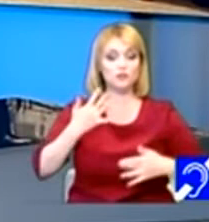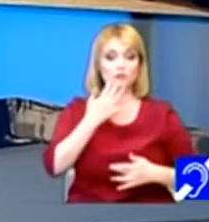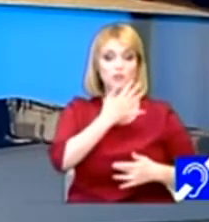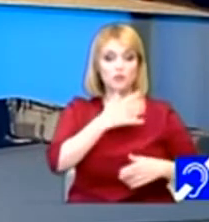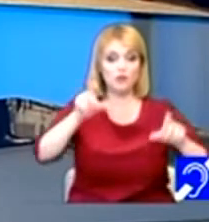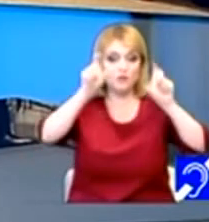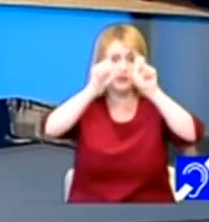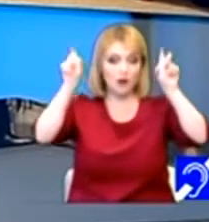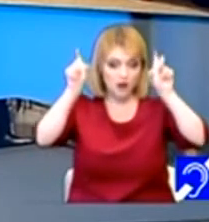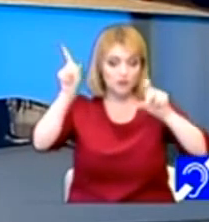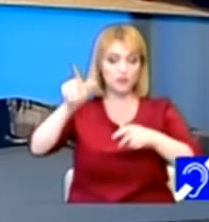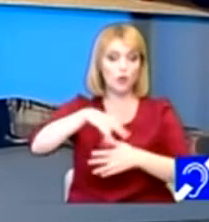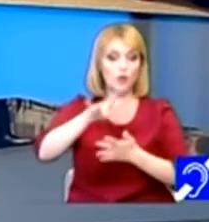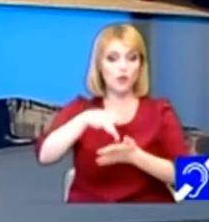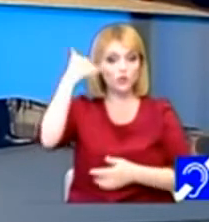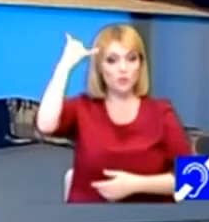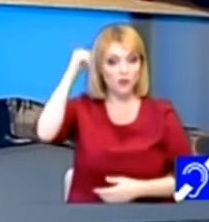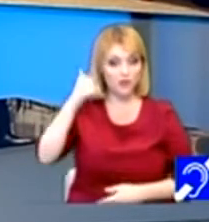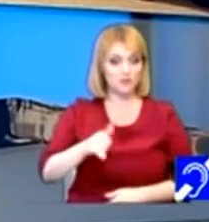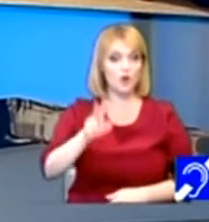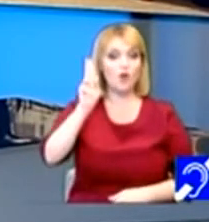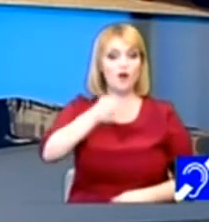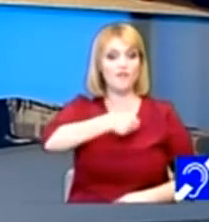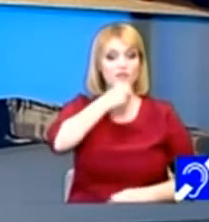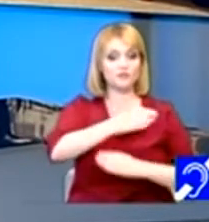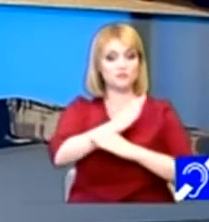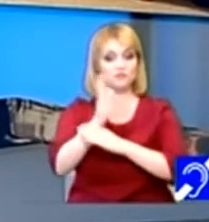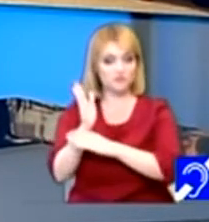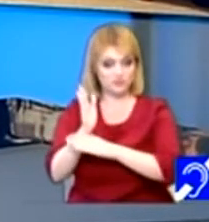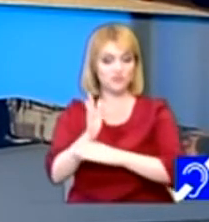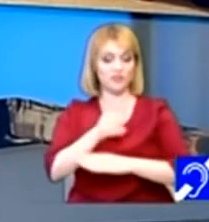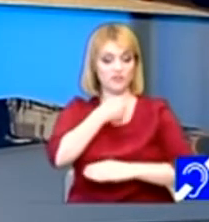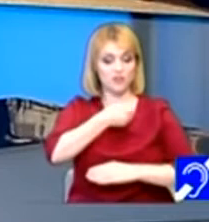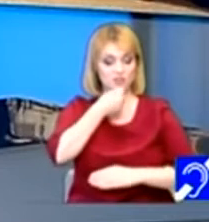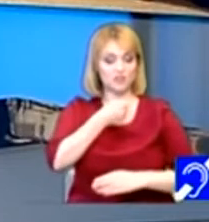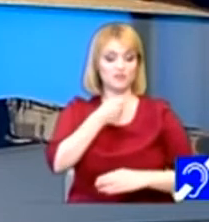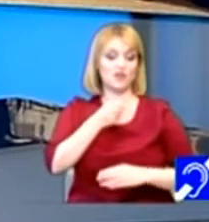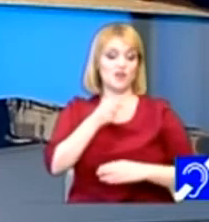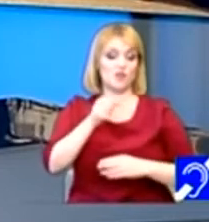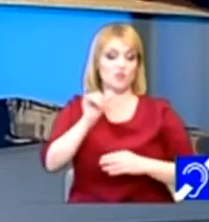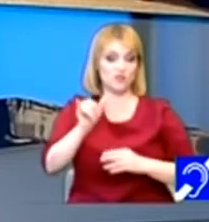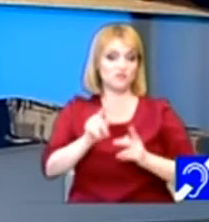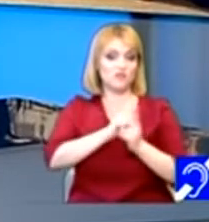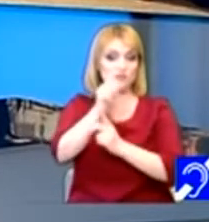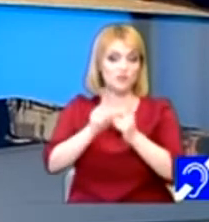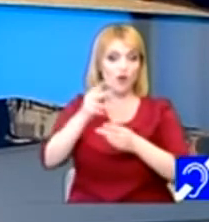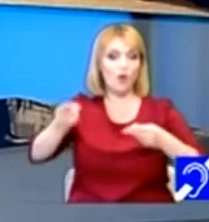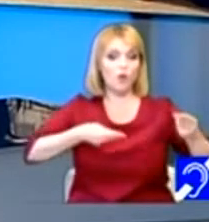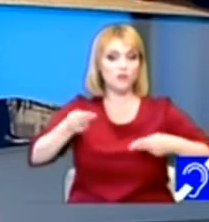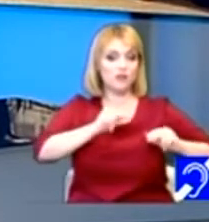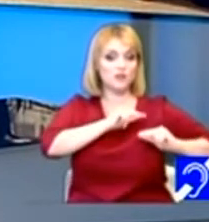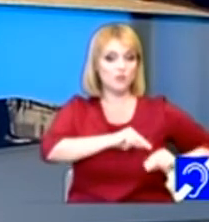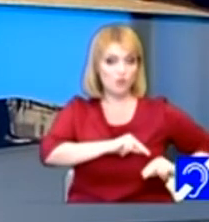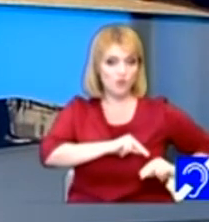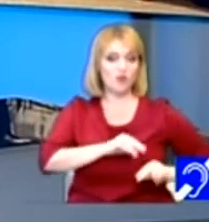Mai mulți actori ce au vârsta de pensionare riscă să ajungă în stradă pentru că administrația teatrului le propune noi contracte de muncă, program redus și salarii